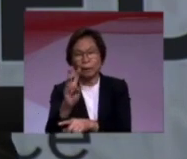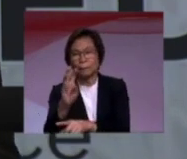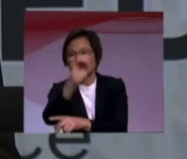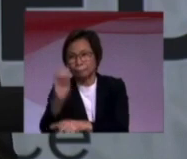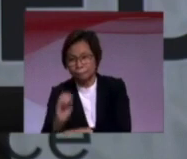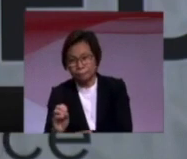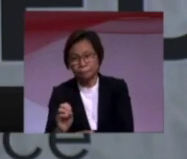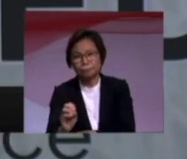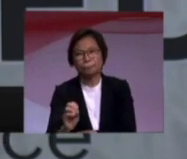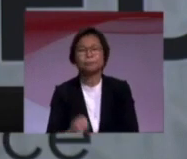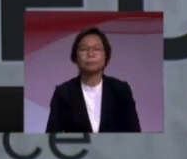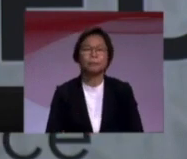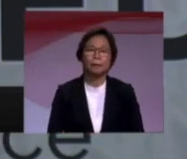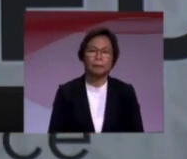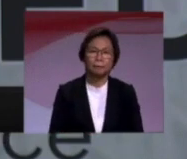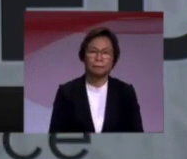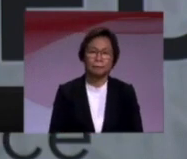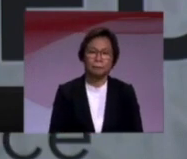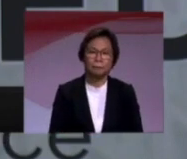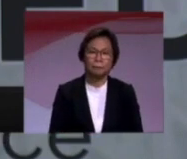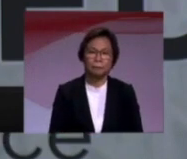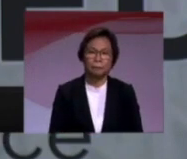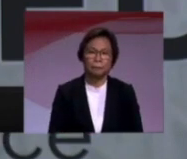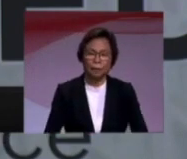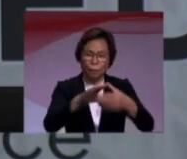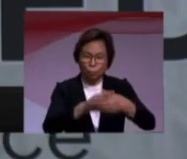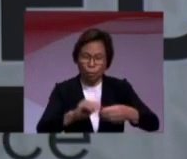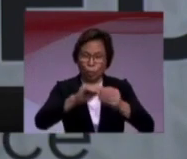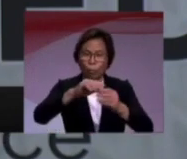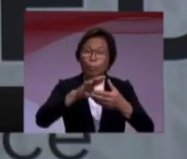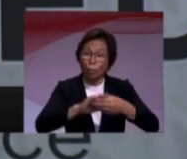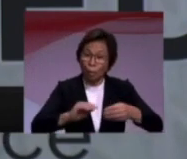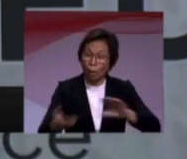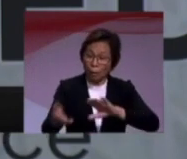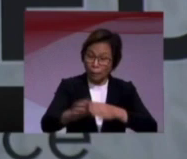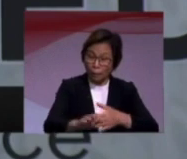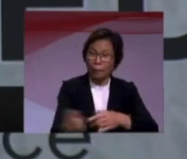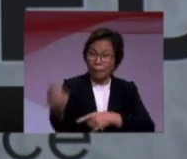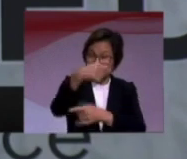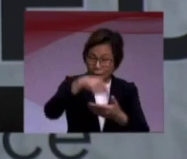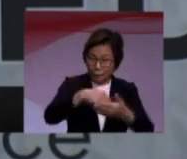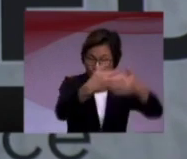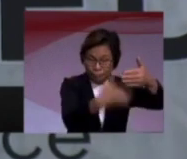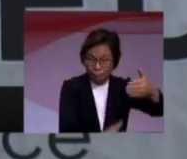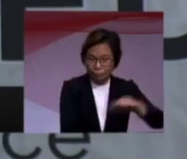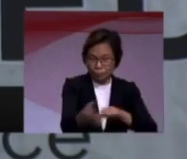0.6% daripada jumlah keseluruhan kes. Ringkasan kes kematian hari ini adalah seperti berikut. Kes